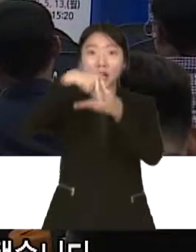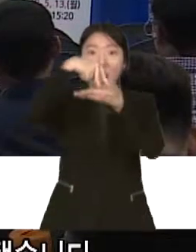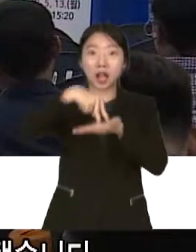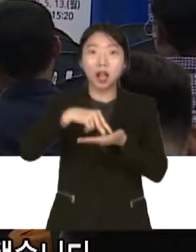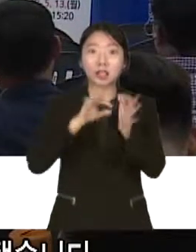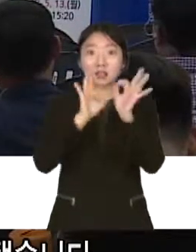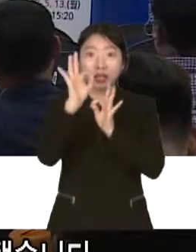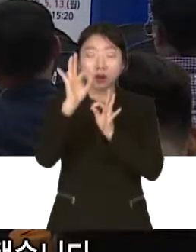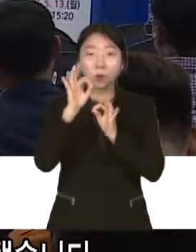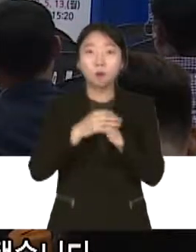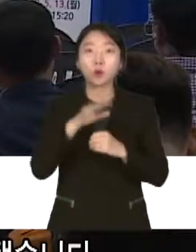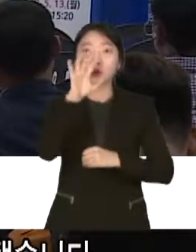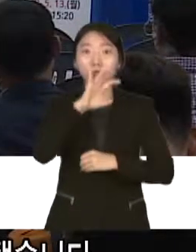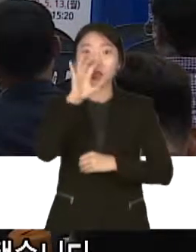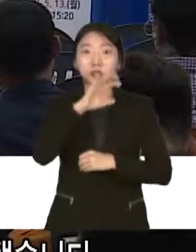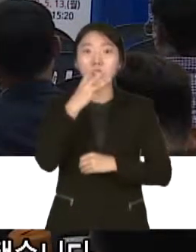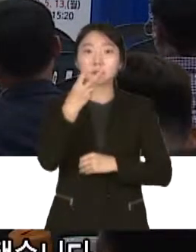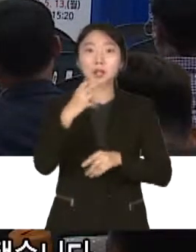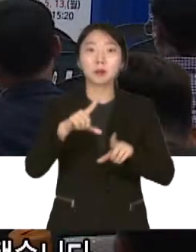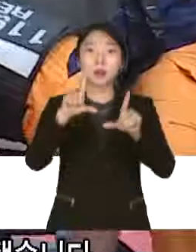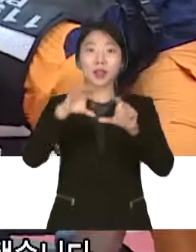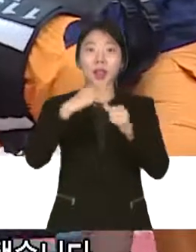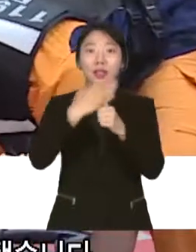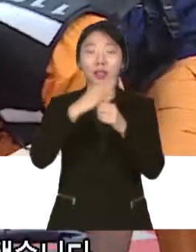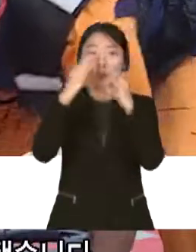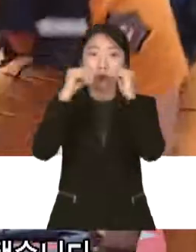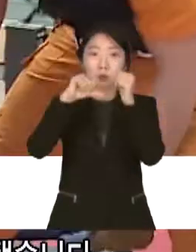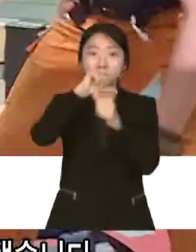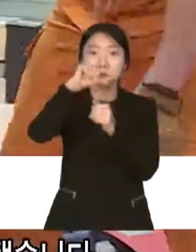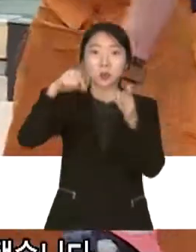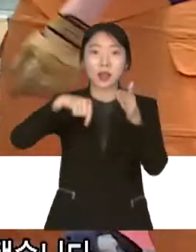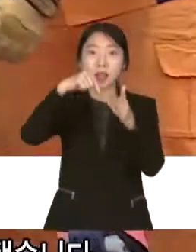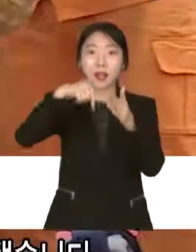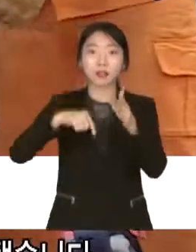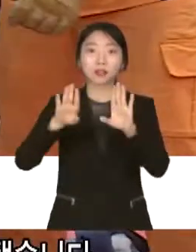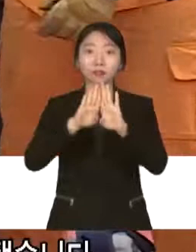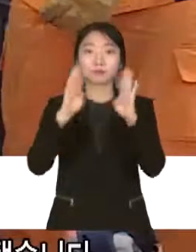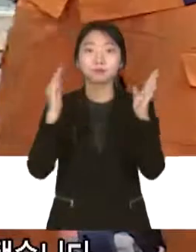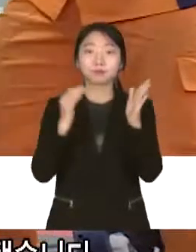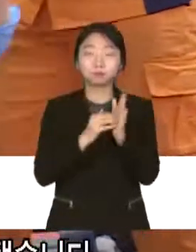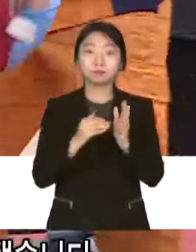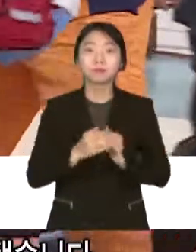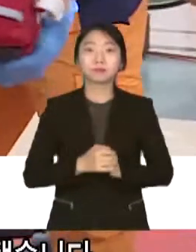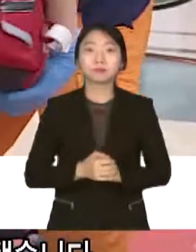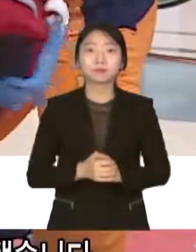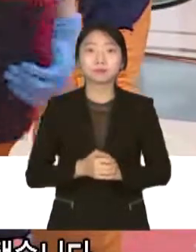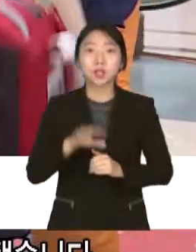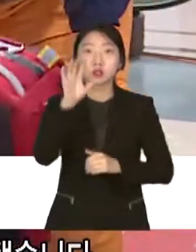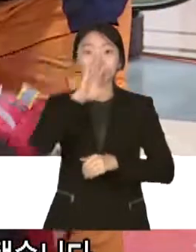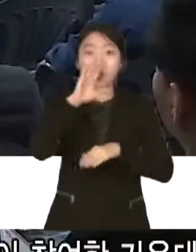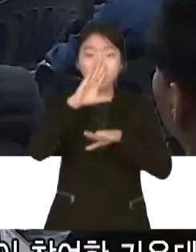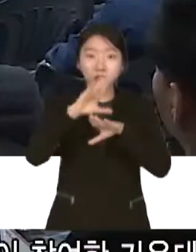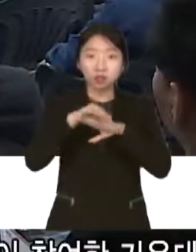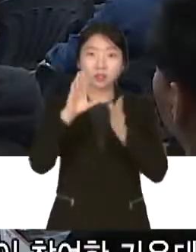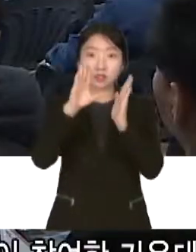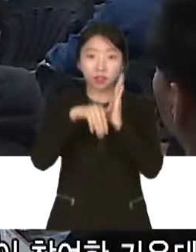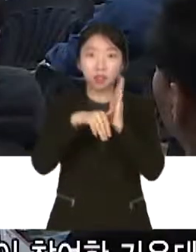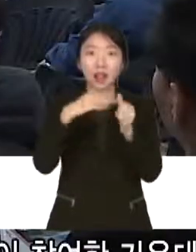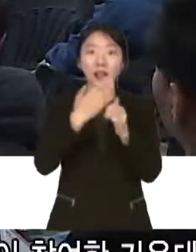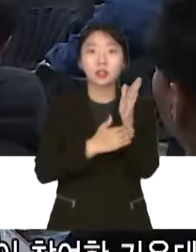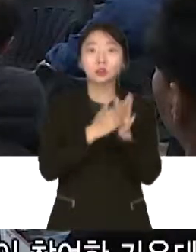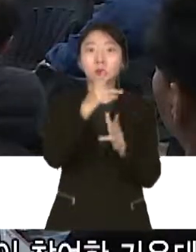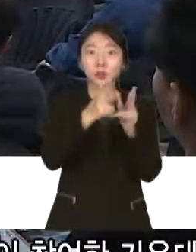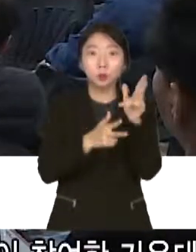2019년 도 숭 강기 사고 대응 합동 훈련이 지난 13일 안양 종합운동장 실내체육관에서 실시됐습니다 이날